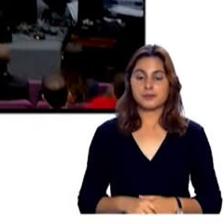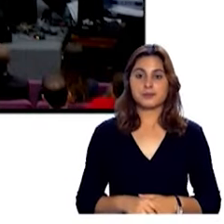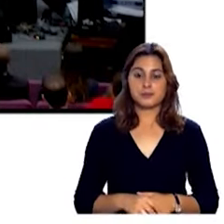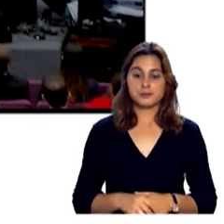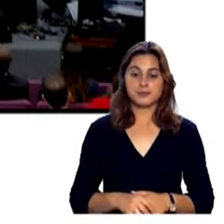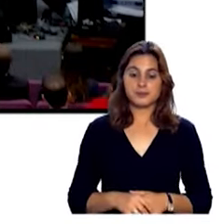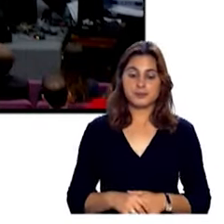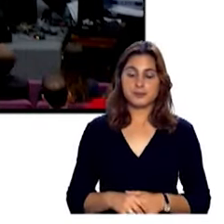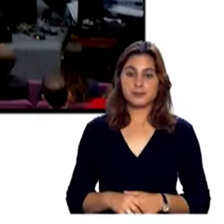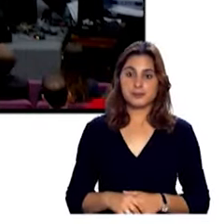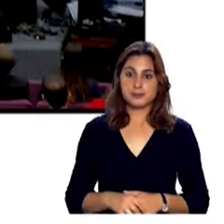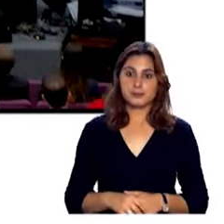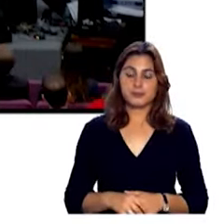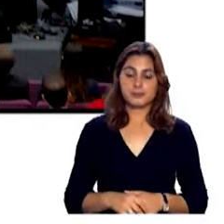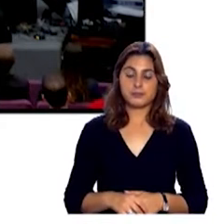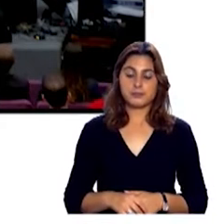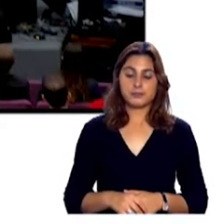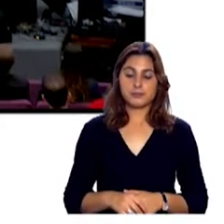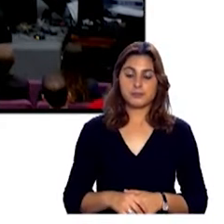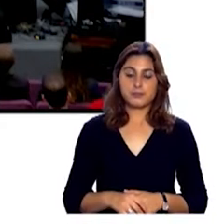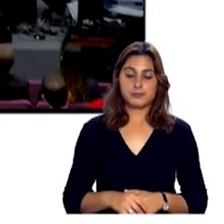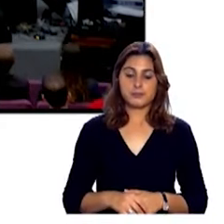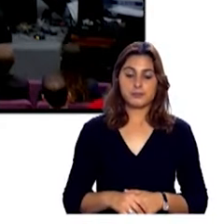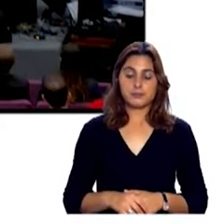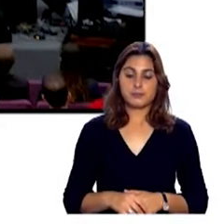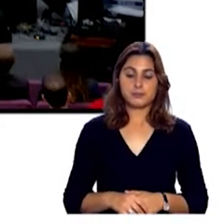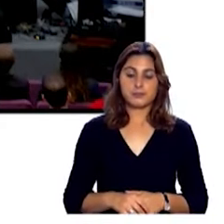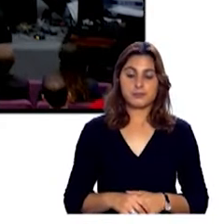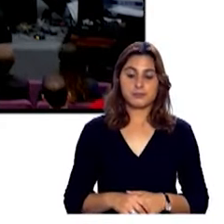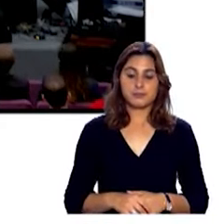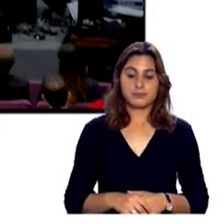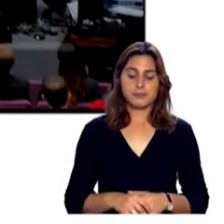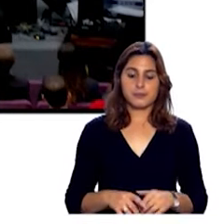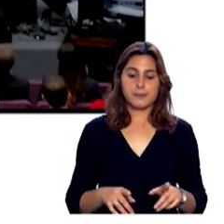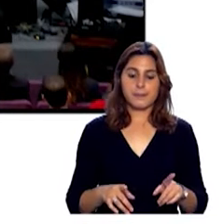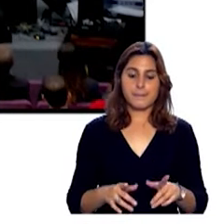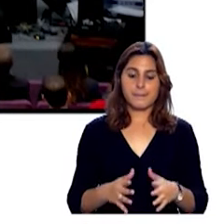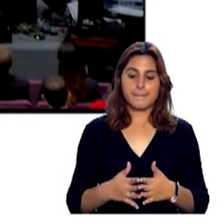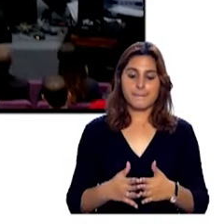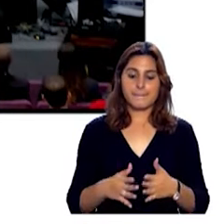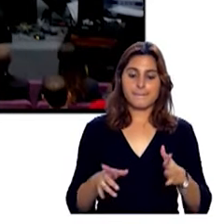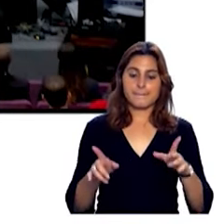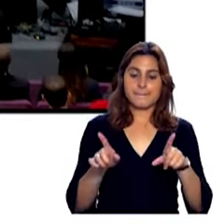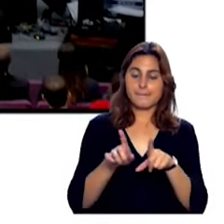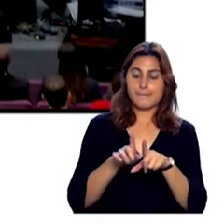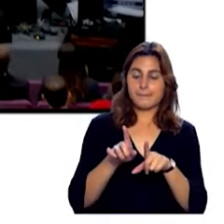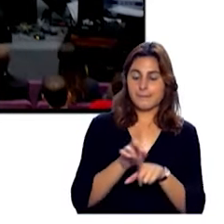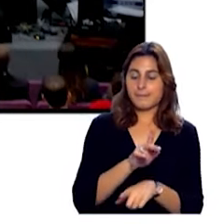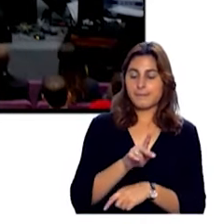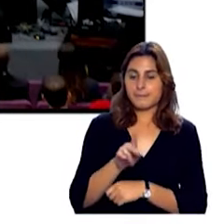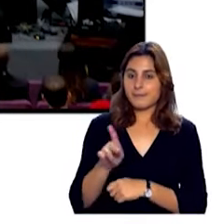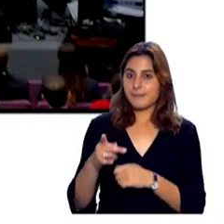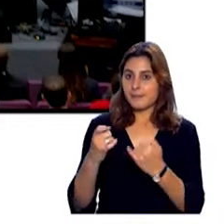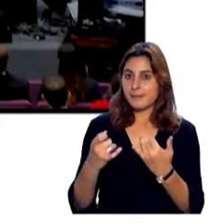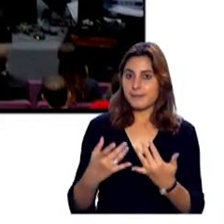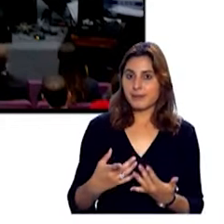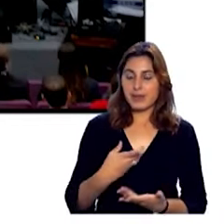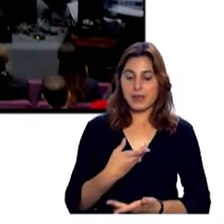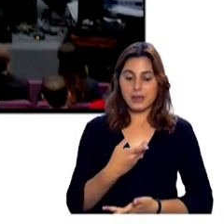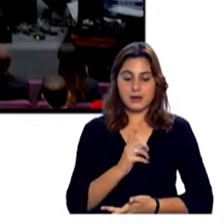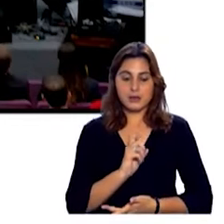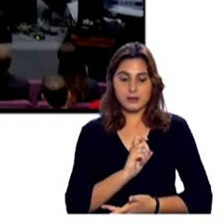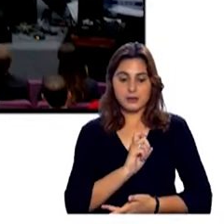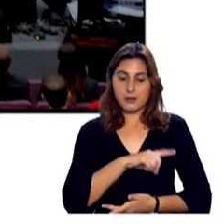di Francis for coppola ha detto che questa un'offerta che non si pu rifiutare per come per le